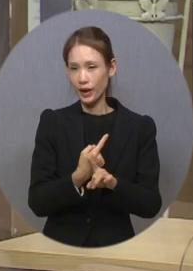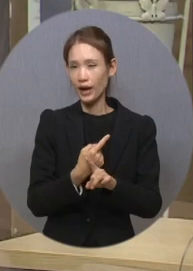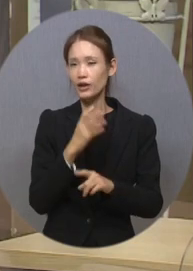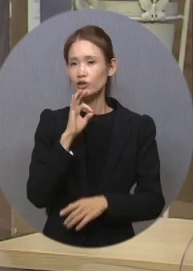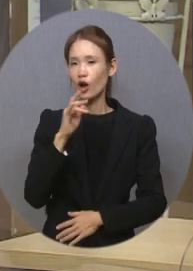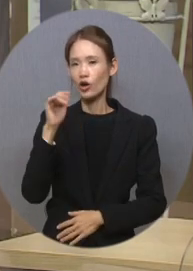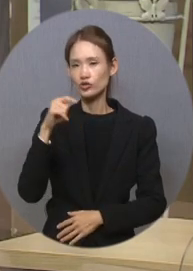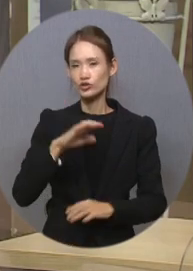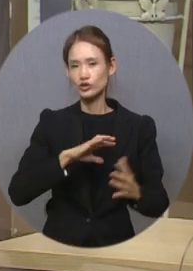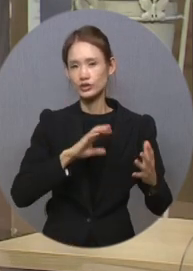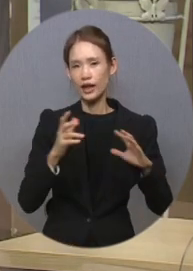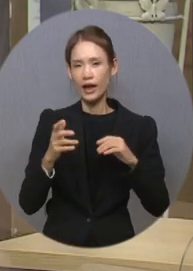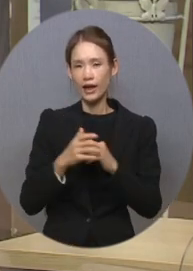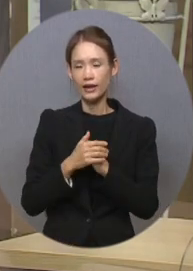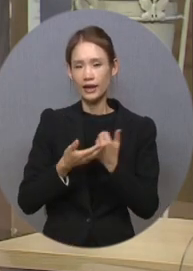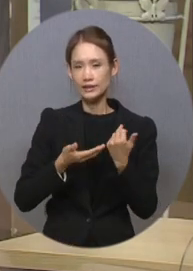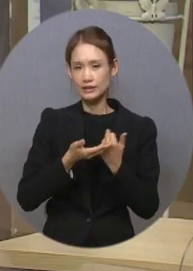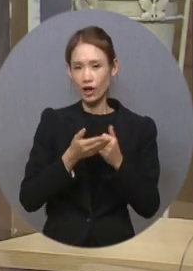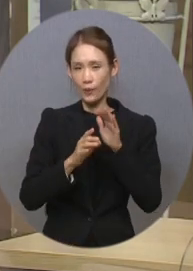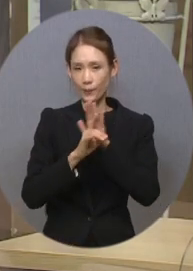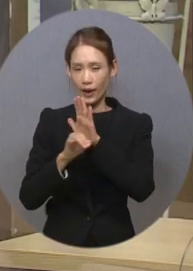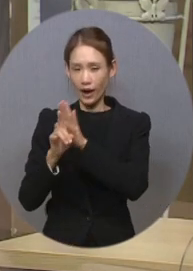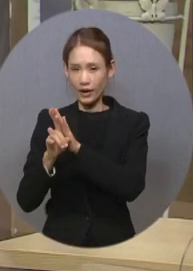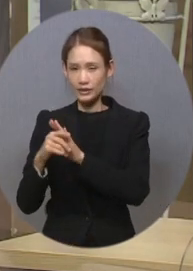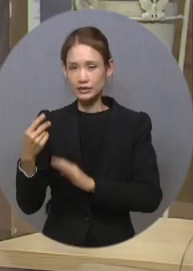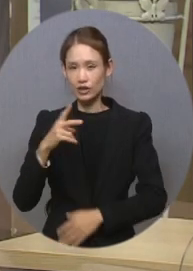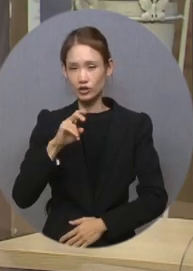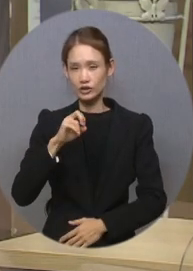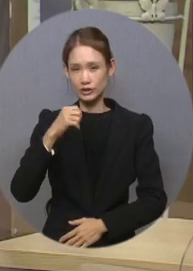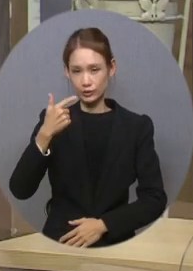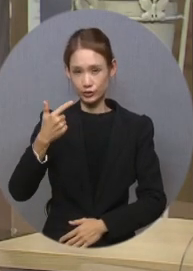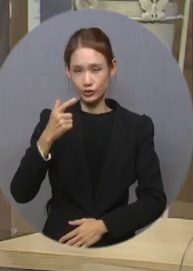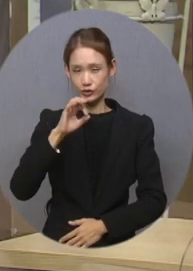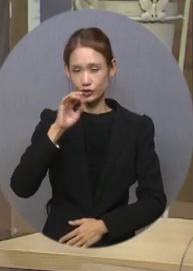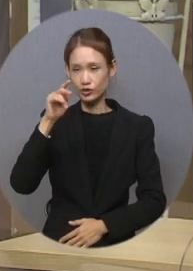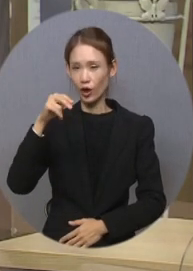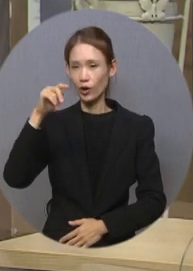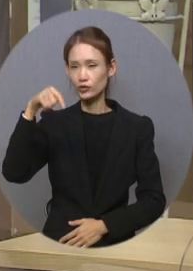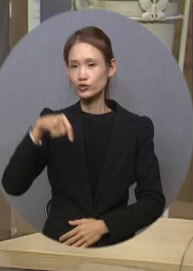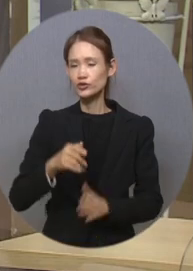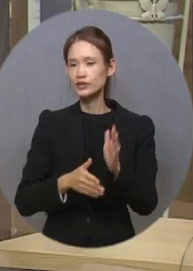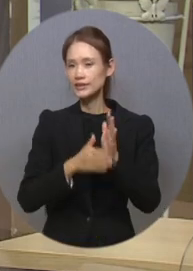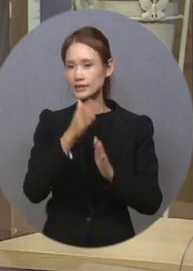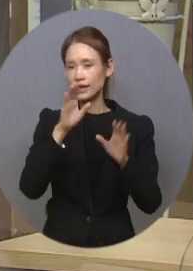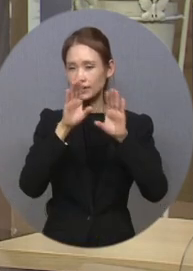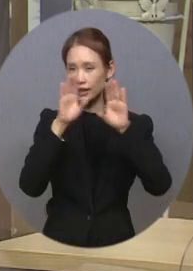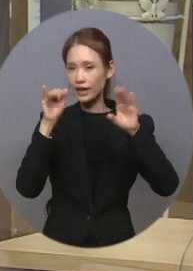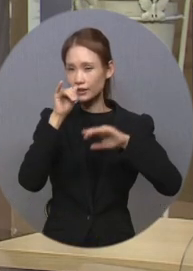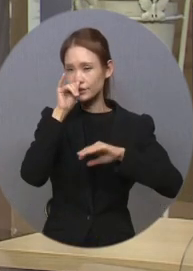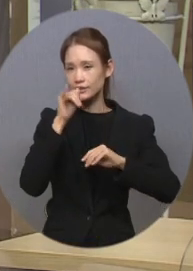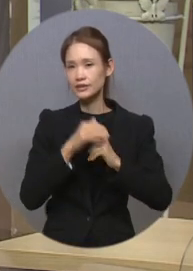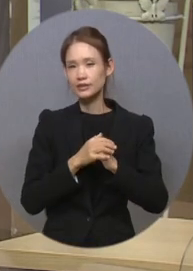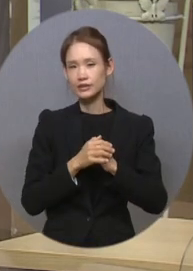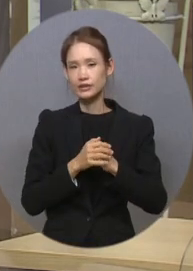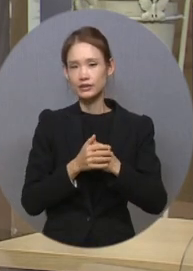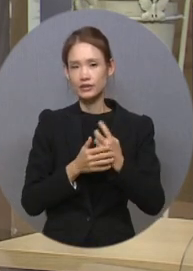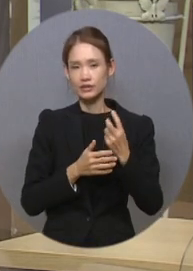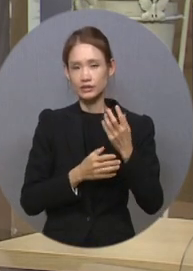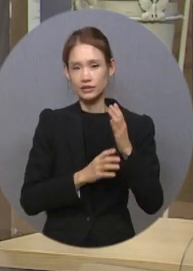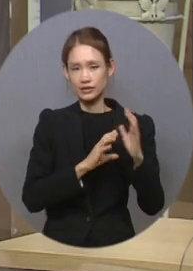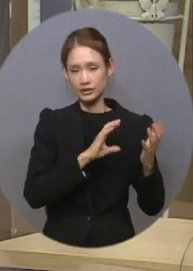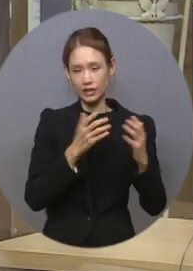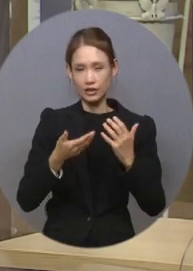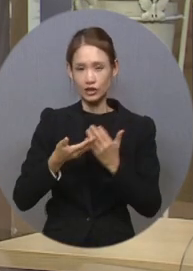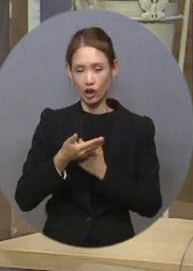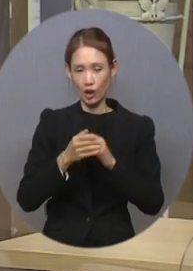세계선 박람회가 2026년에 여수시에서 개최를 합니다. 이 세계선 박람회가 정확히